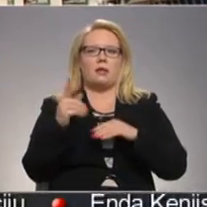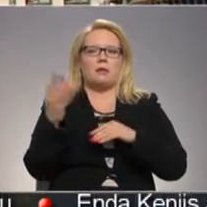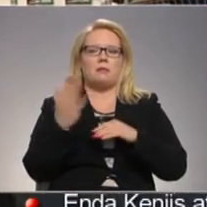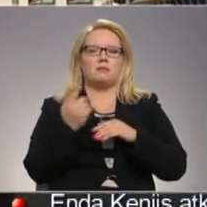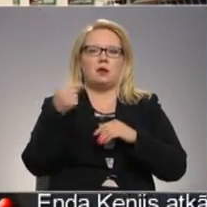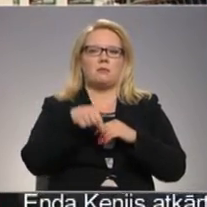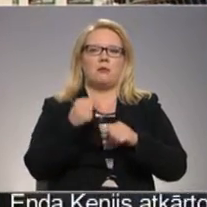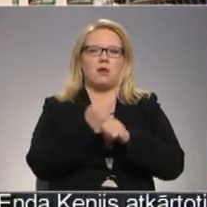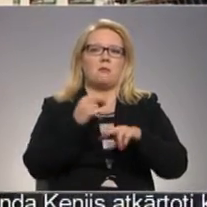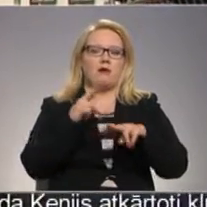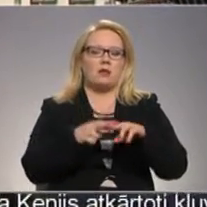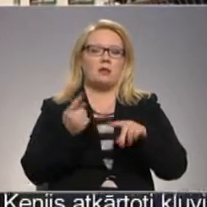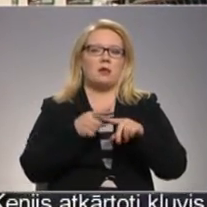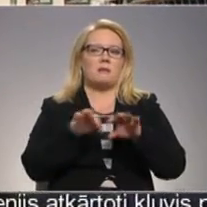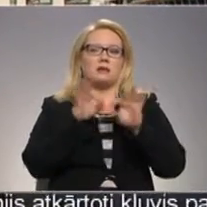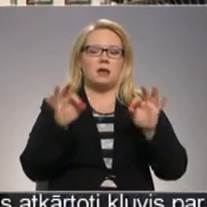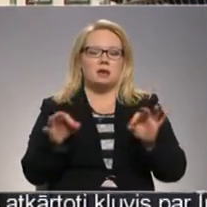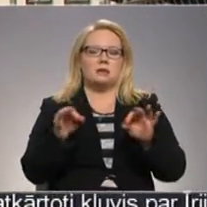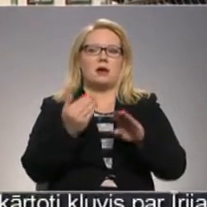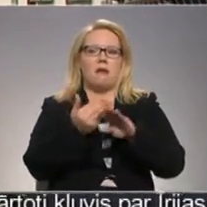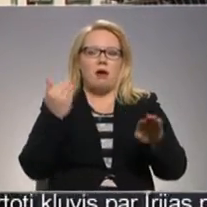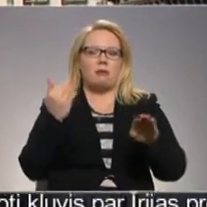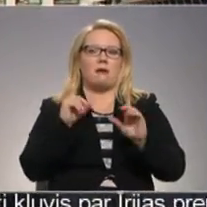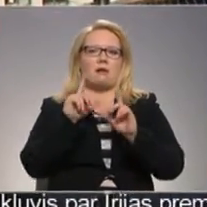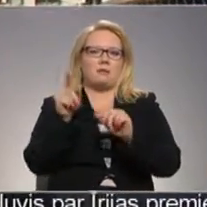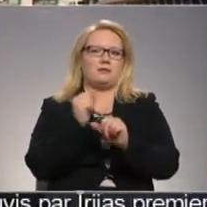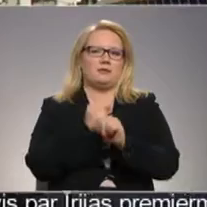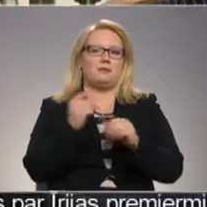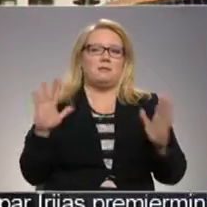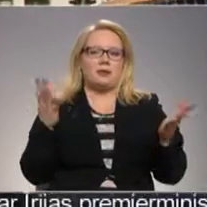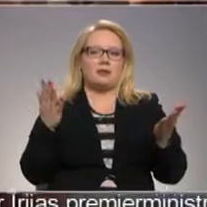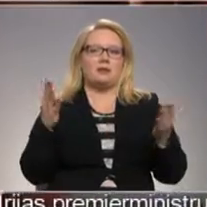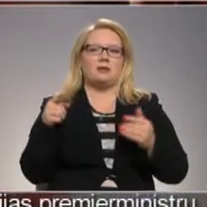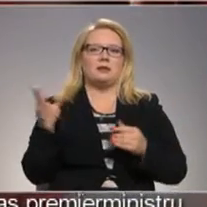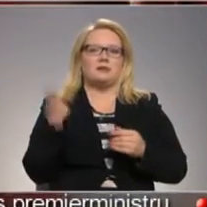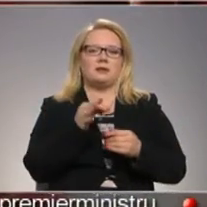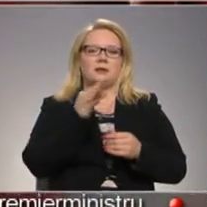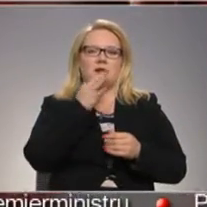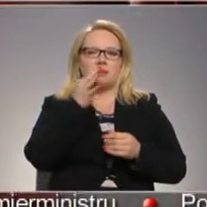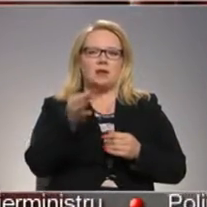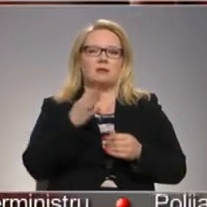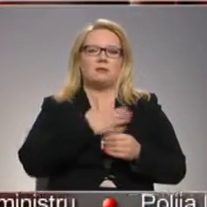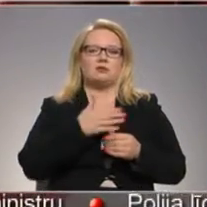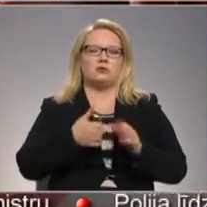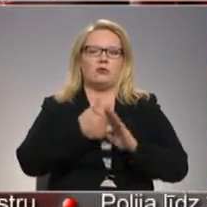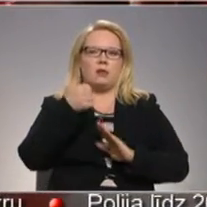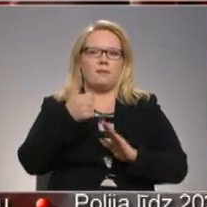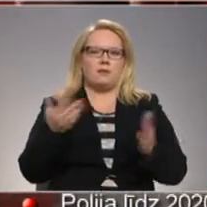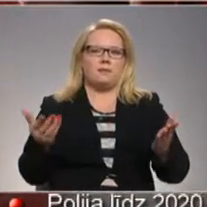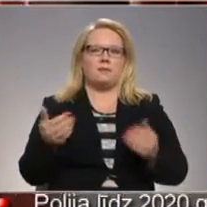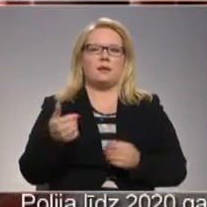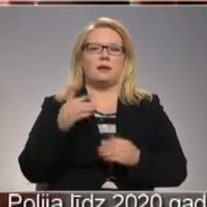darba vietās, tādēļ jāsāk braukt, visiem būs ātrāk. Bet tas viss, kā jau Valpēter kungs teica, mūsu kopējā labā. Sandra, vārds tev.